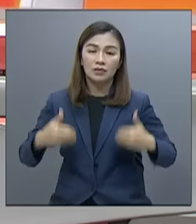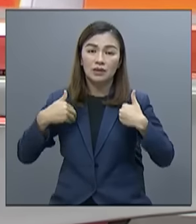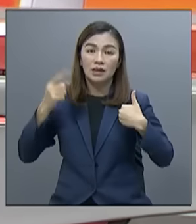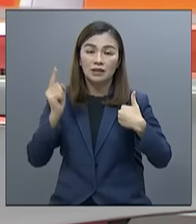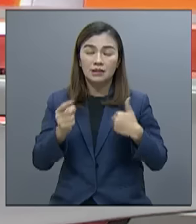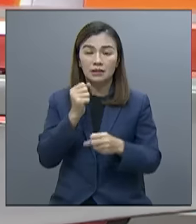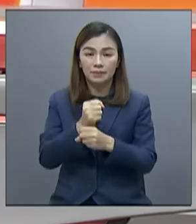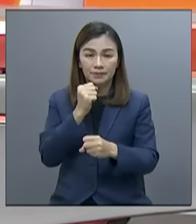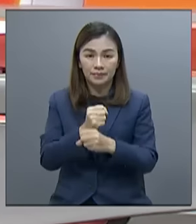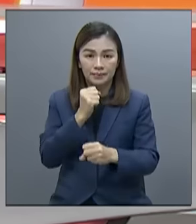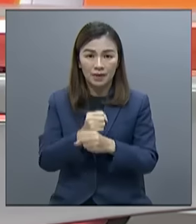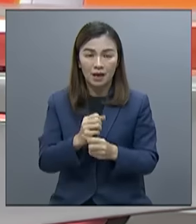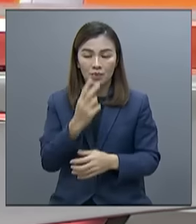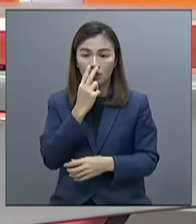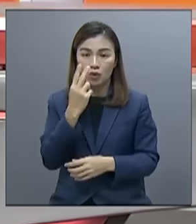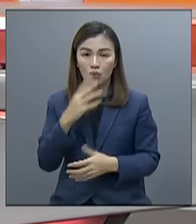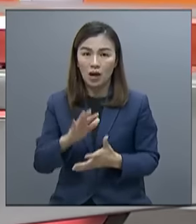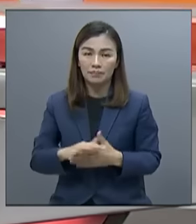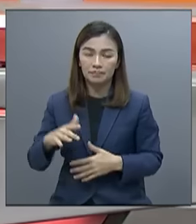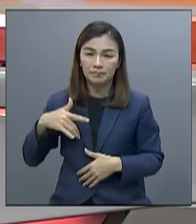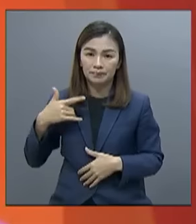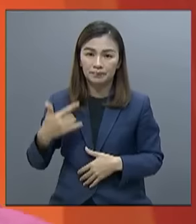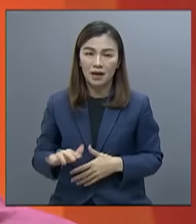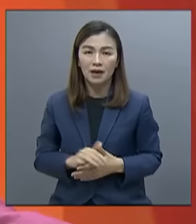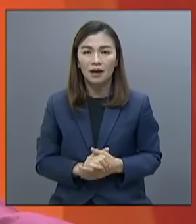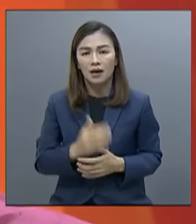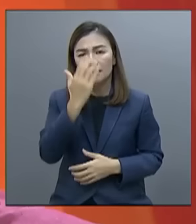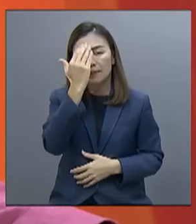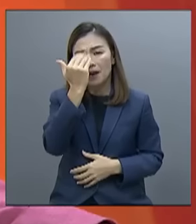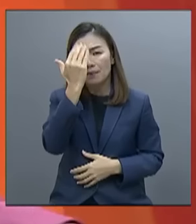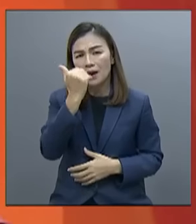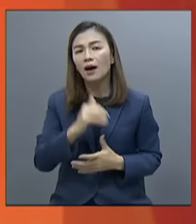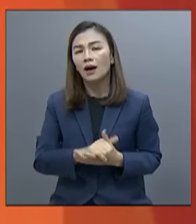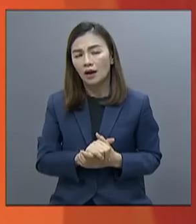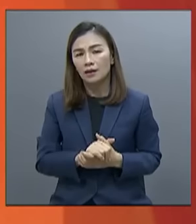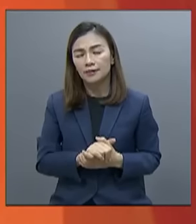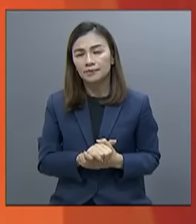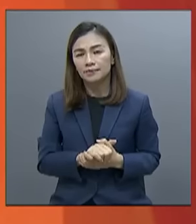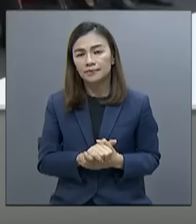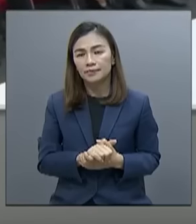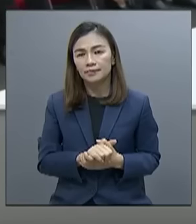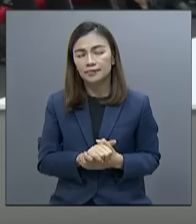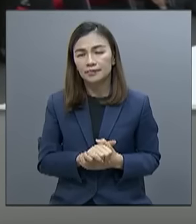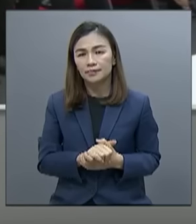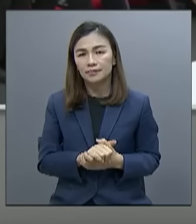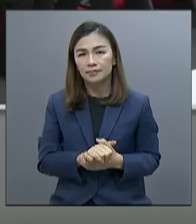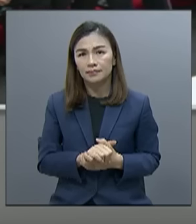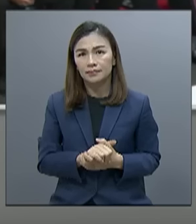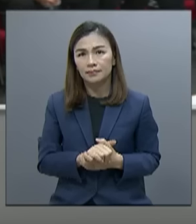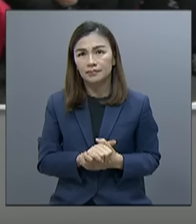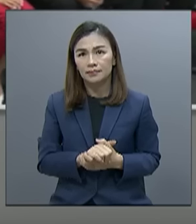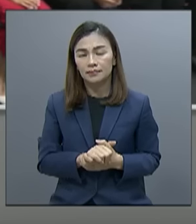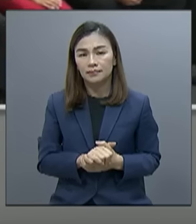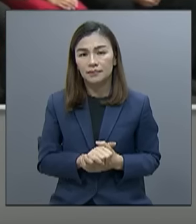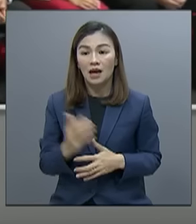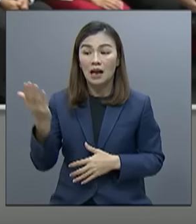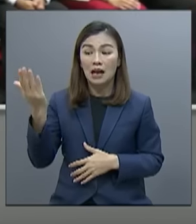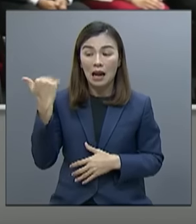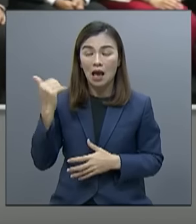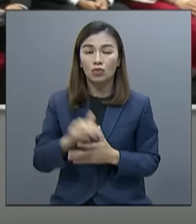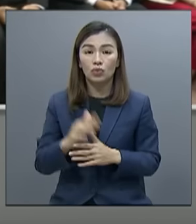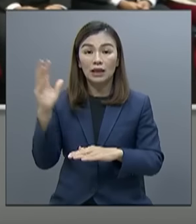ห่งความจริงที่โหดร้ายไม่น้อยทีเดียวนะคะทำไมถึงพูดอย่างนั้นเพราะว่าตั้งแต่ตอนที่ลงสู่สนามการเมืองค่ะความ